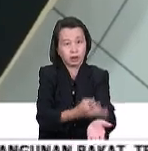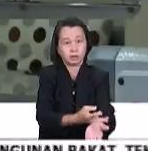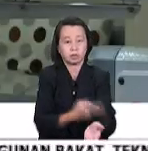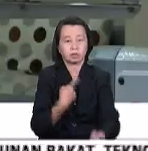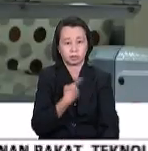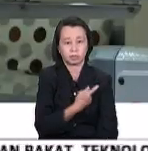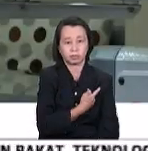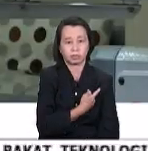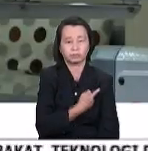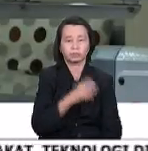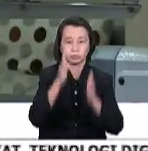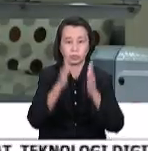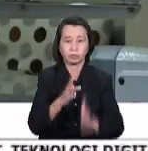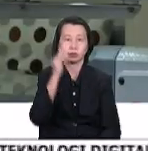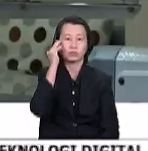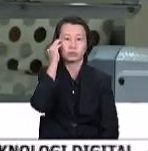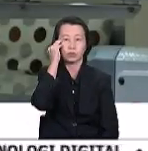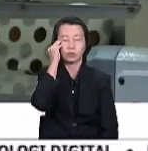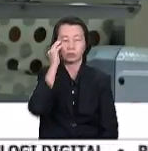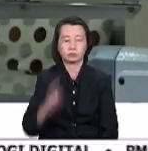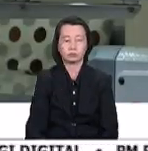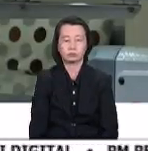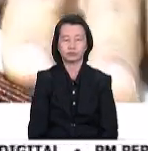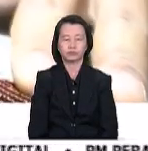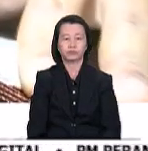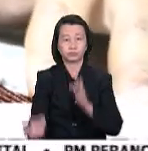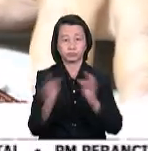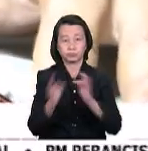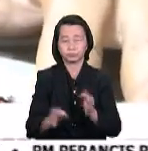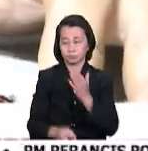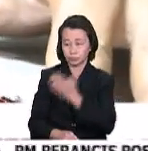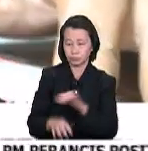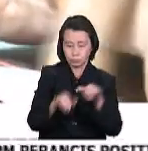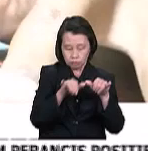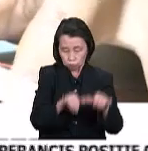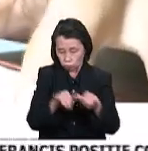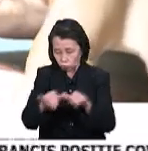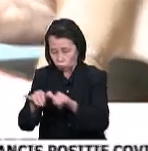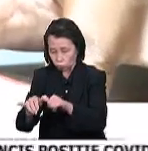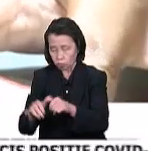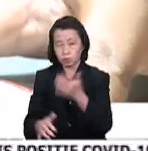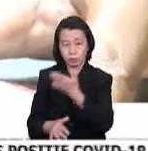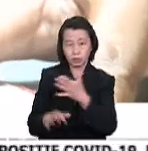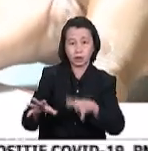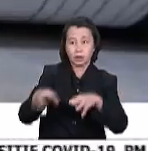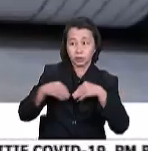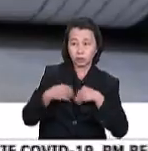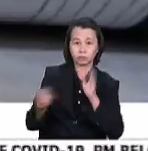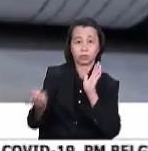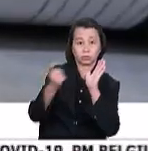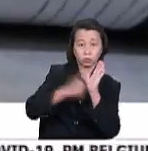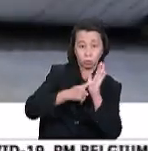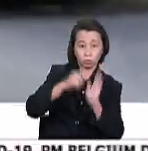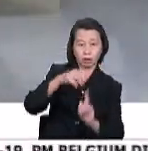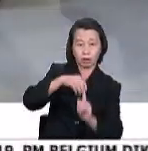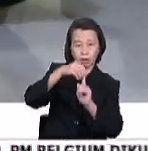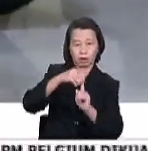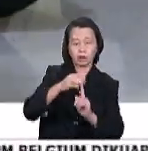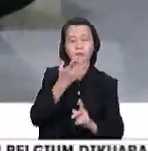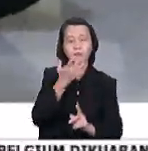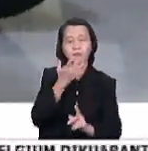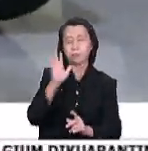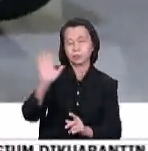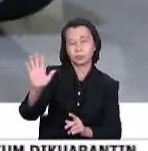kita orang Melayu macam tu. Jelasnya selain ukuran standard, beliau turut menerima tempahan khas berdasarkan cita